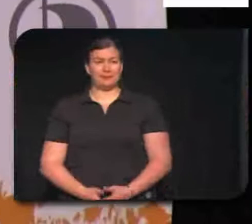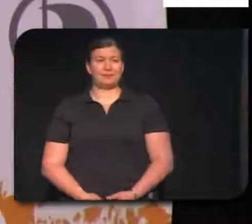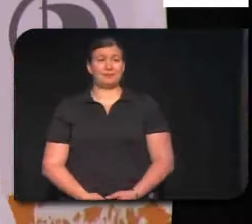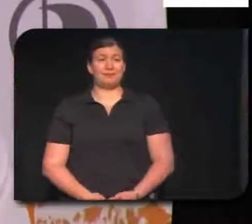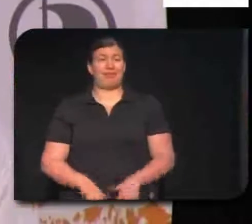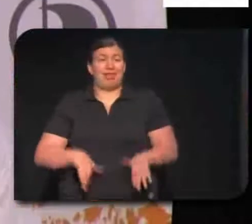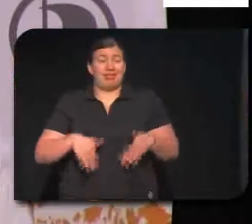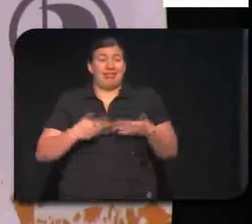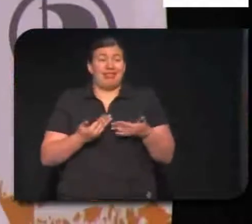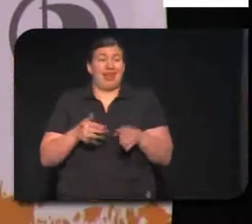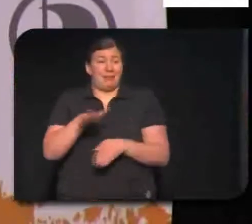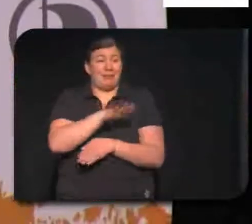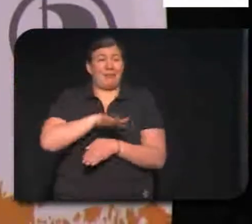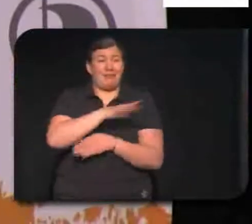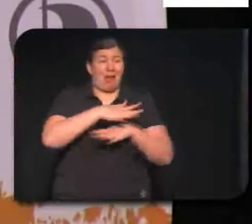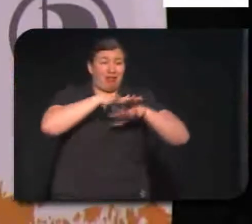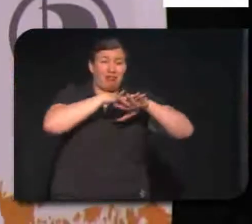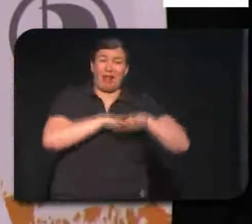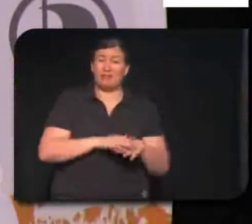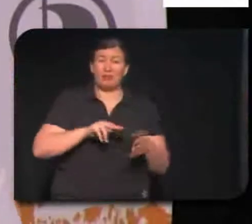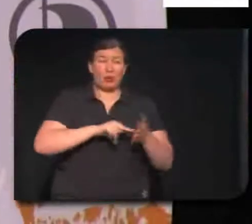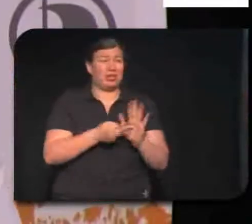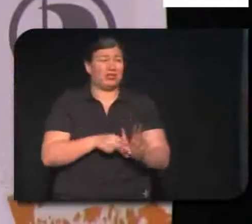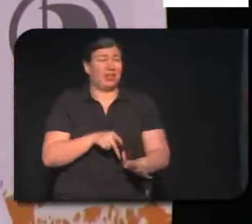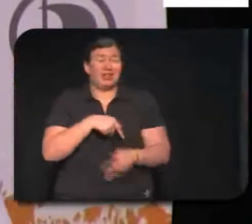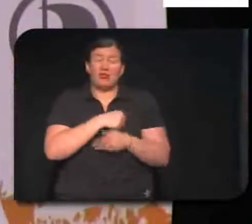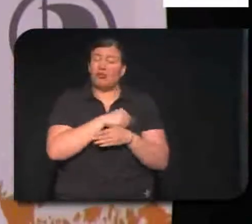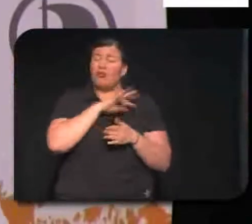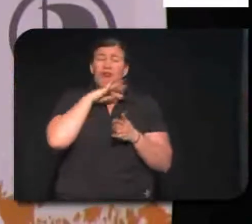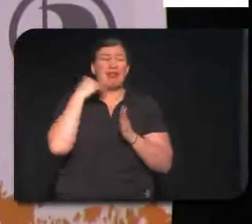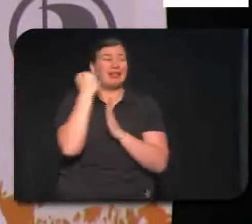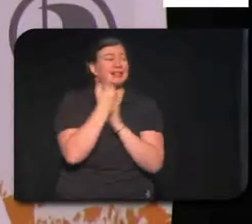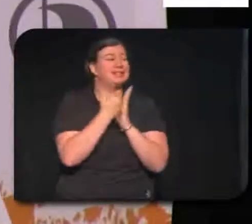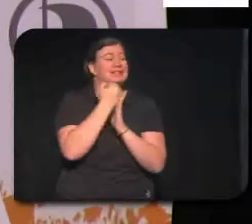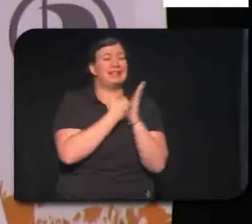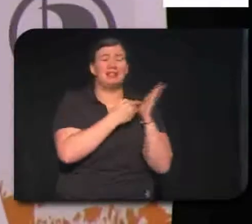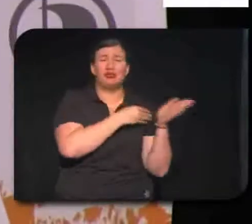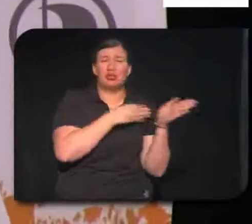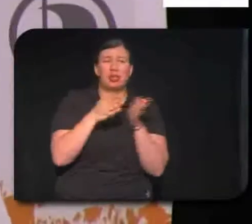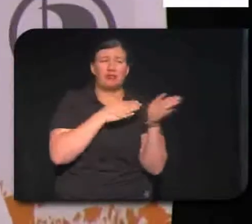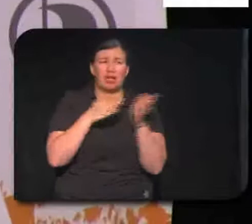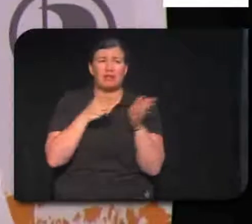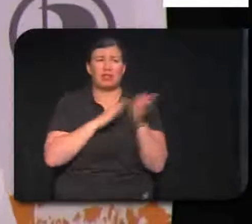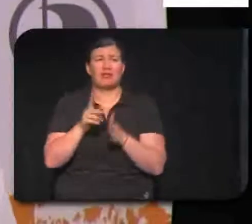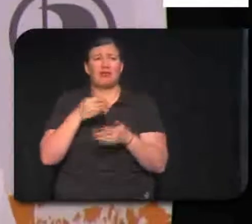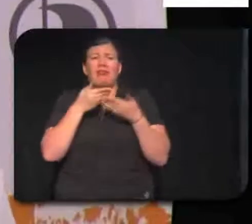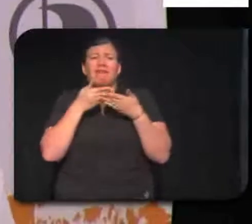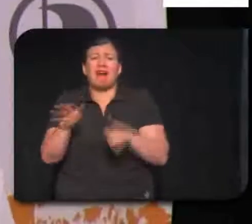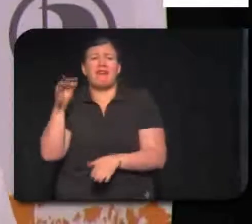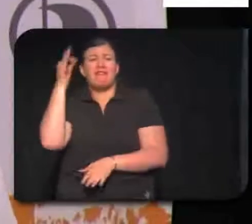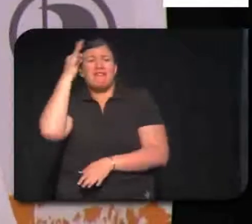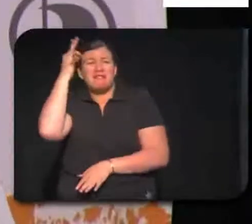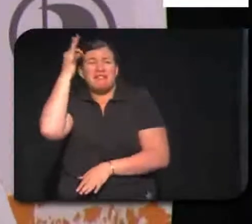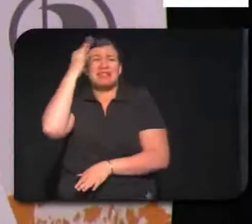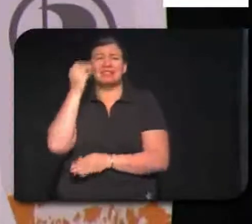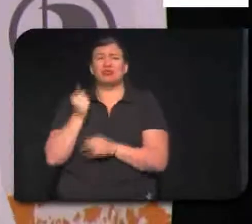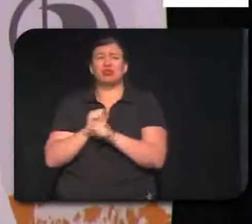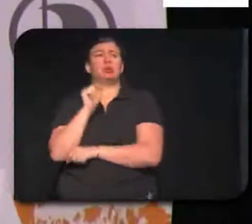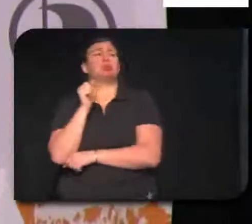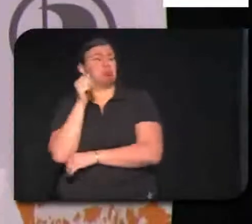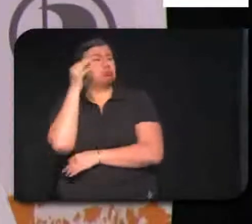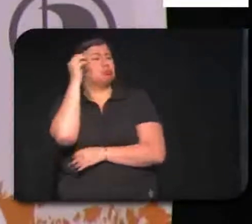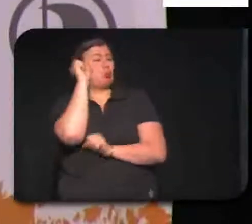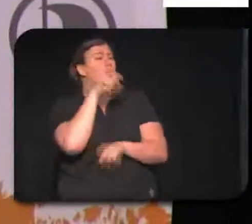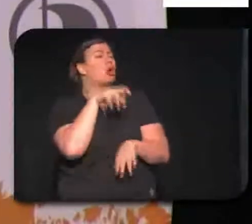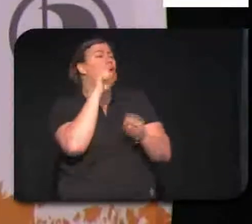es gibt im Bereich der Netzpolitik kaum schädliche Gesetze in Deutschland den sie frei von jeglichem Wissen zugestimmt haben ob oder